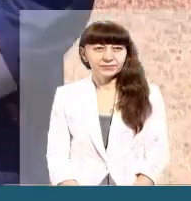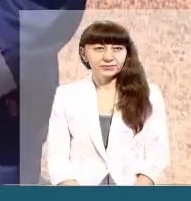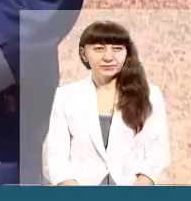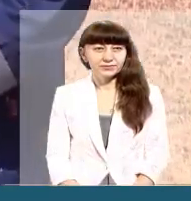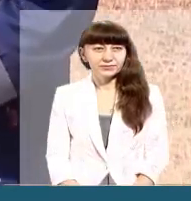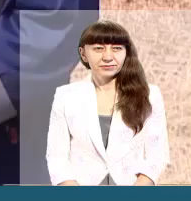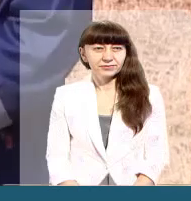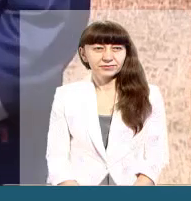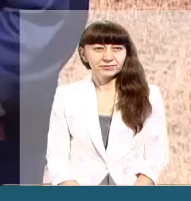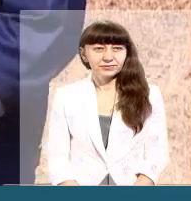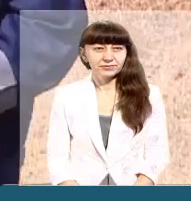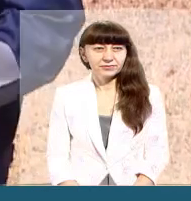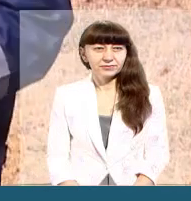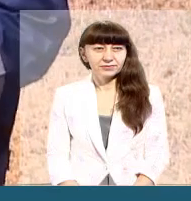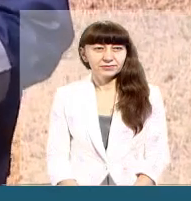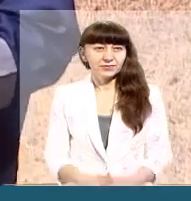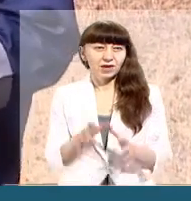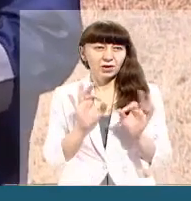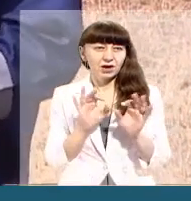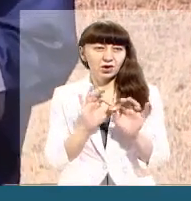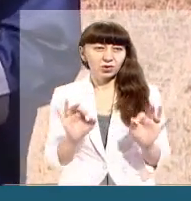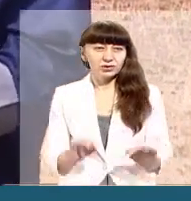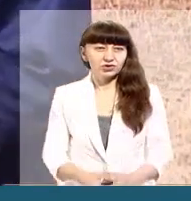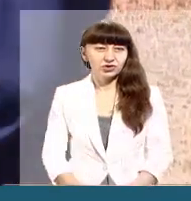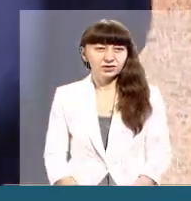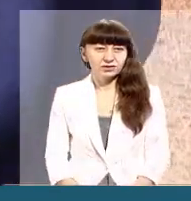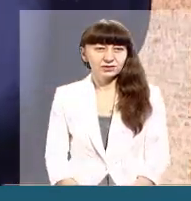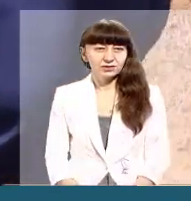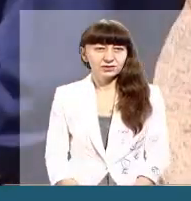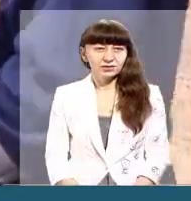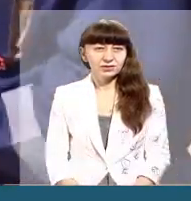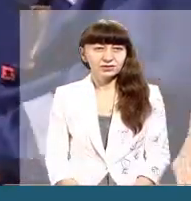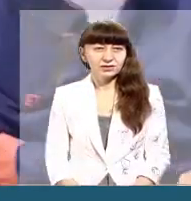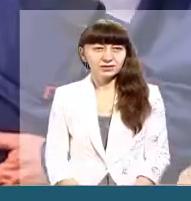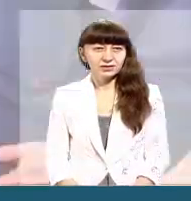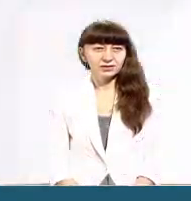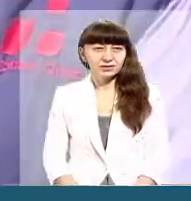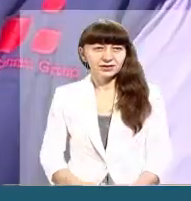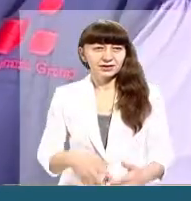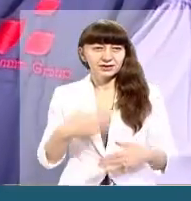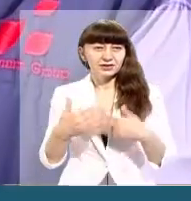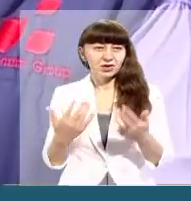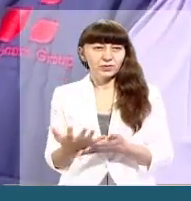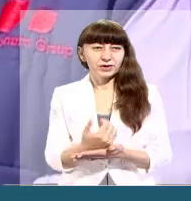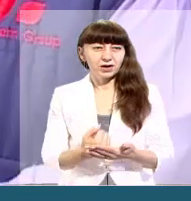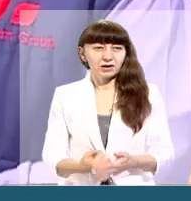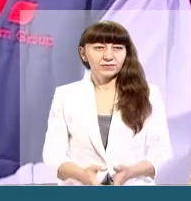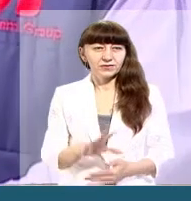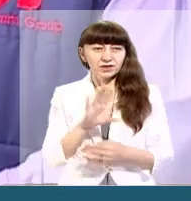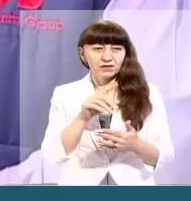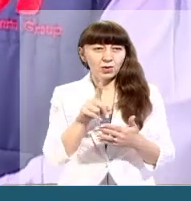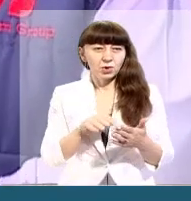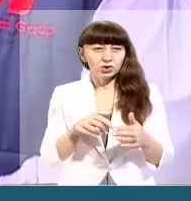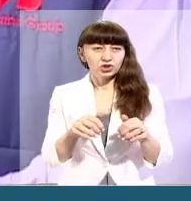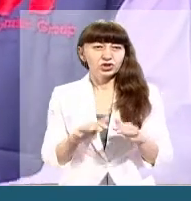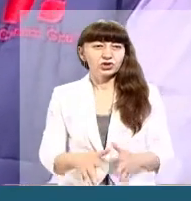поздороваться. Как дела? Знаете, нормально, отлично. Чё, потихонечку косим. Дизельное топливо, все вопрос решен. Все